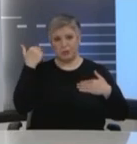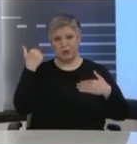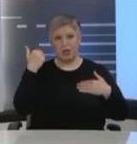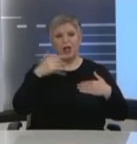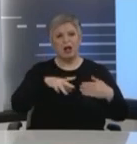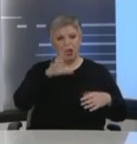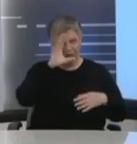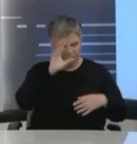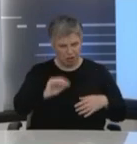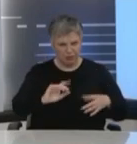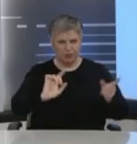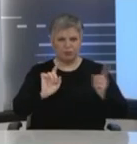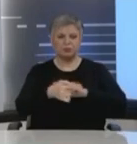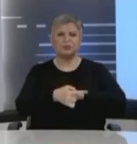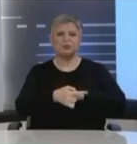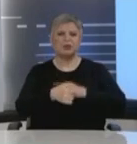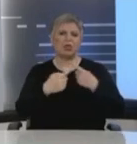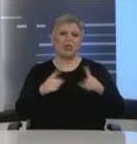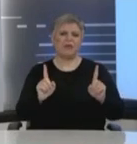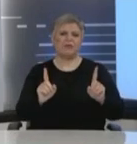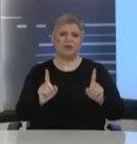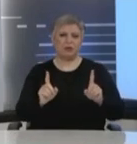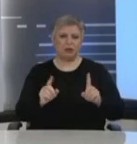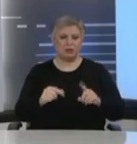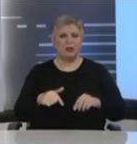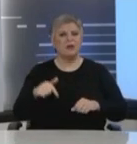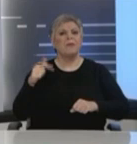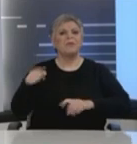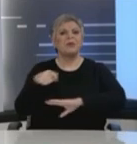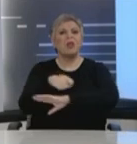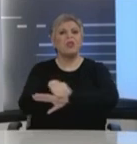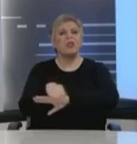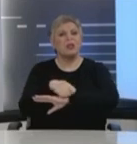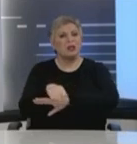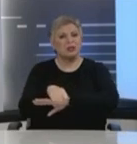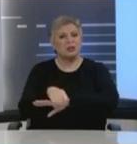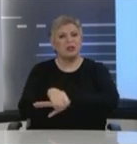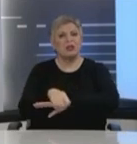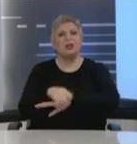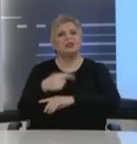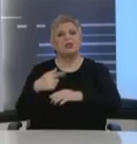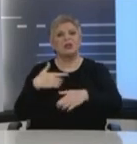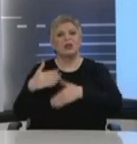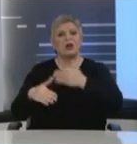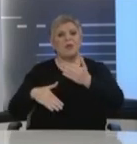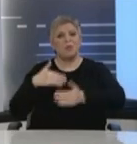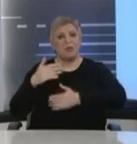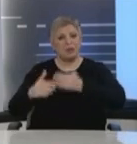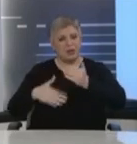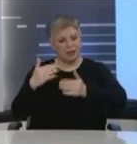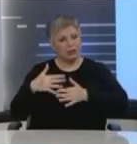διαφορετική. Η ελληνική δικαιοσύνη με βασικές διαδικασίες και δυνατότητες με τις οποίες εμείς